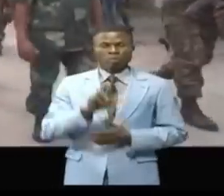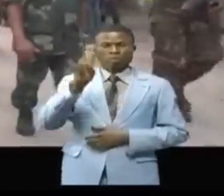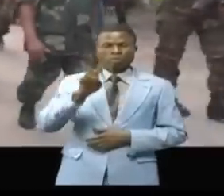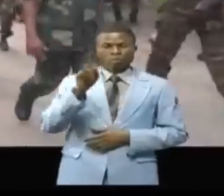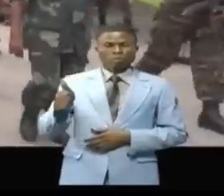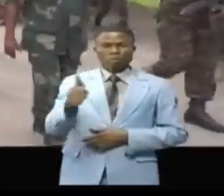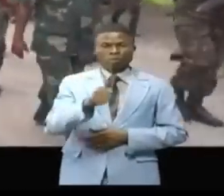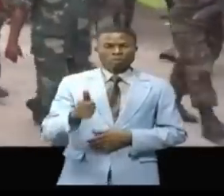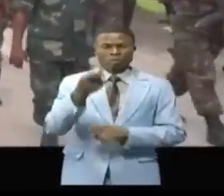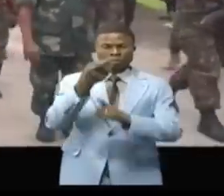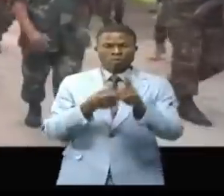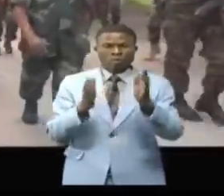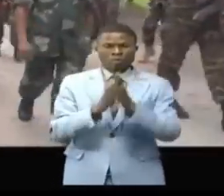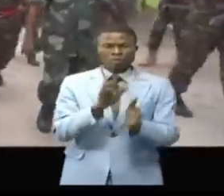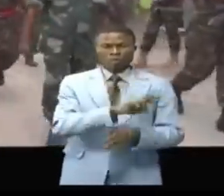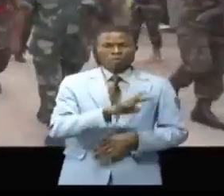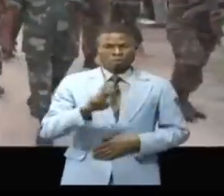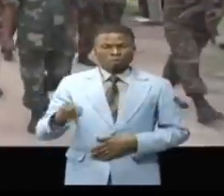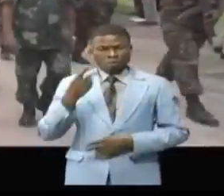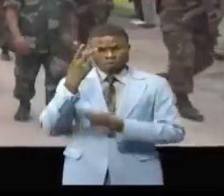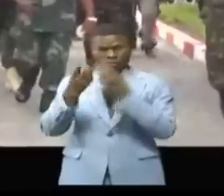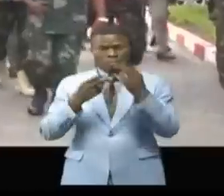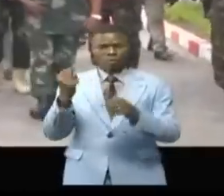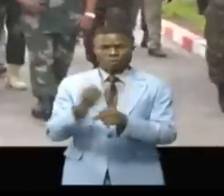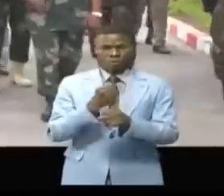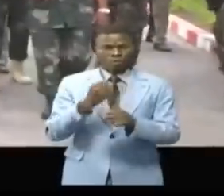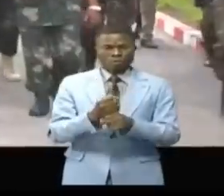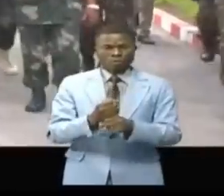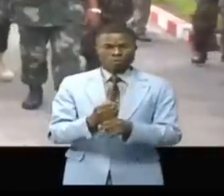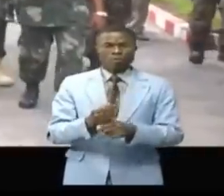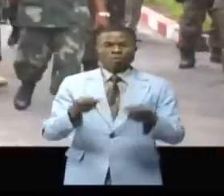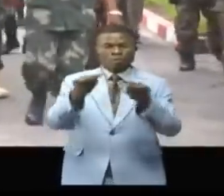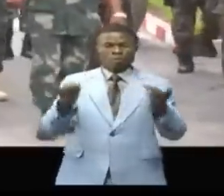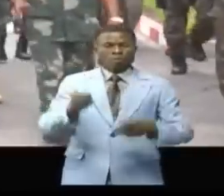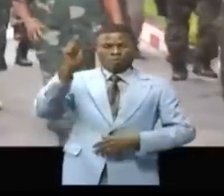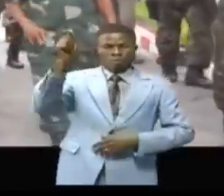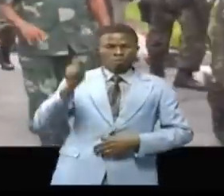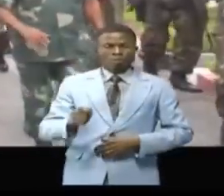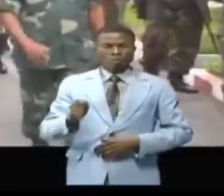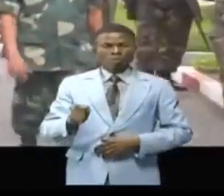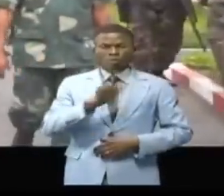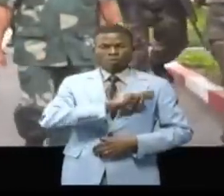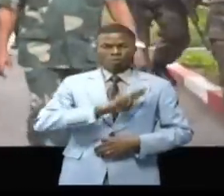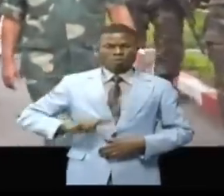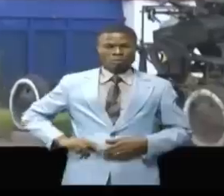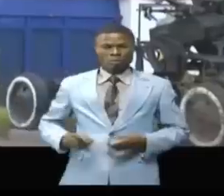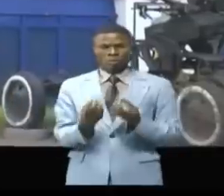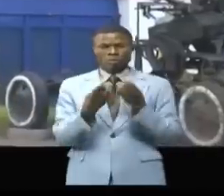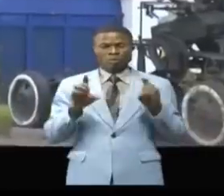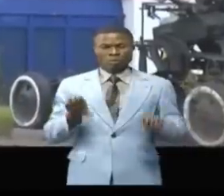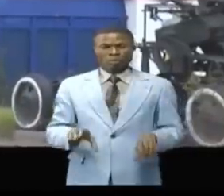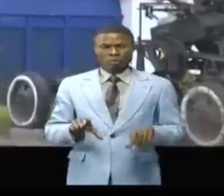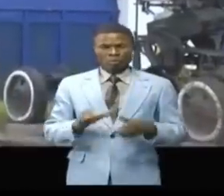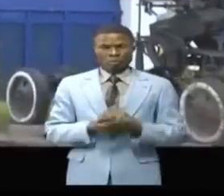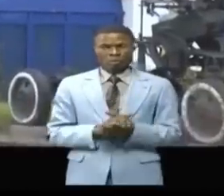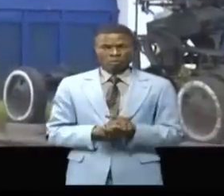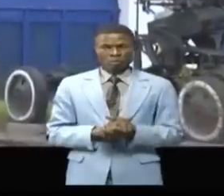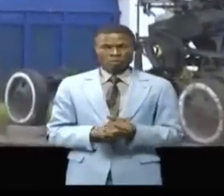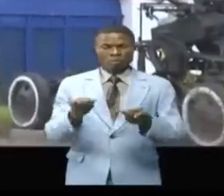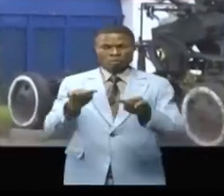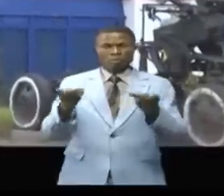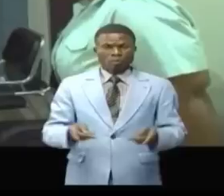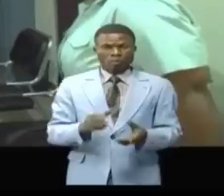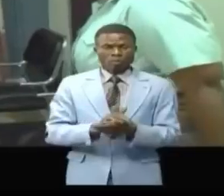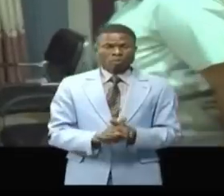21 octobre 2022 effectué une visite de travail à la base logistique centrale des forces armées de la République démocratique du Congo, située au